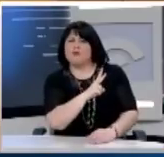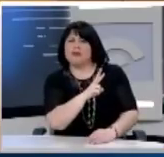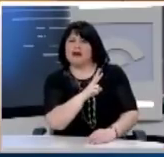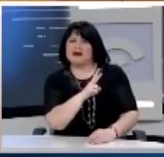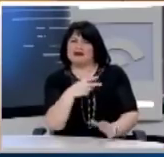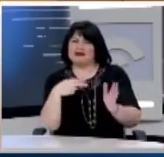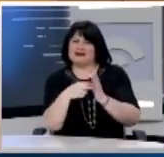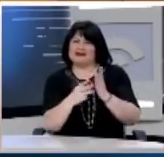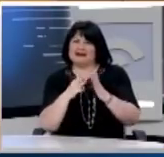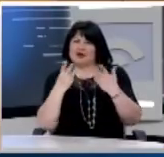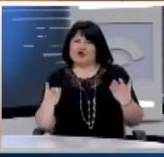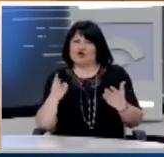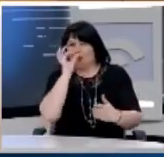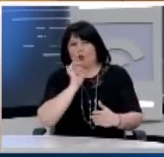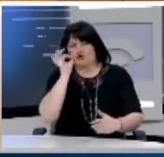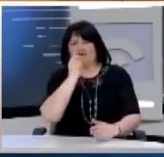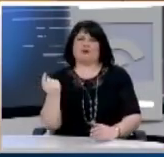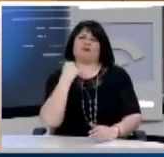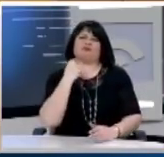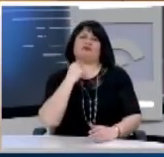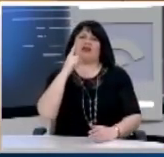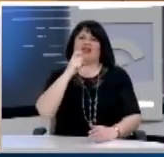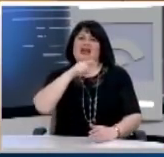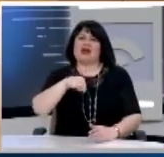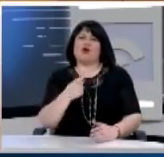του 2018 έχασε